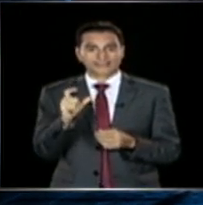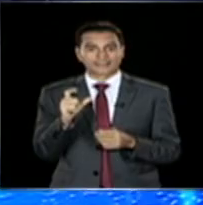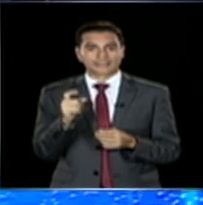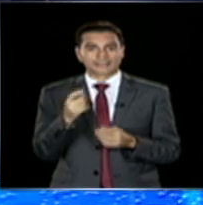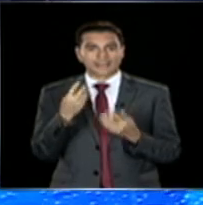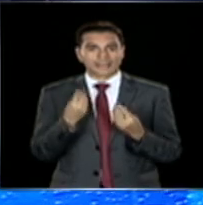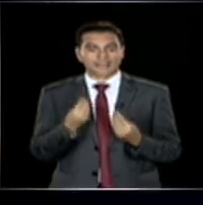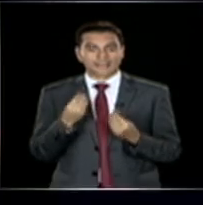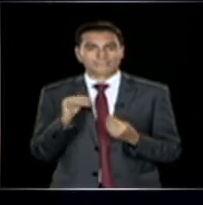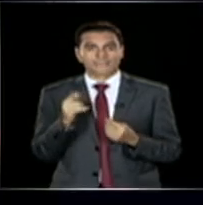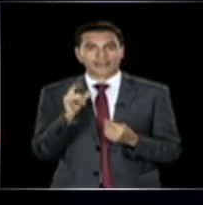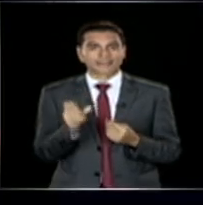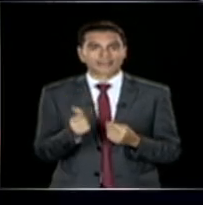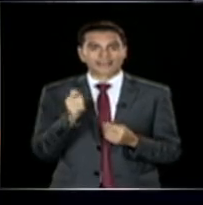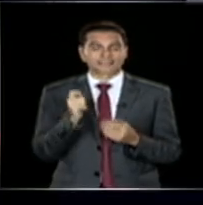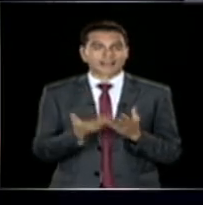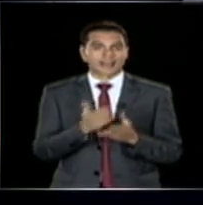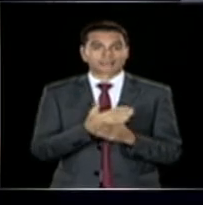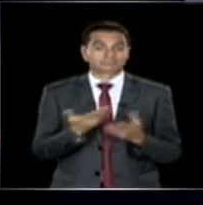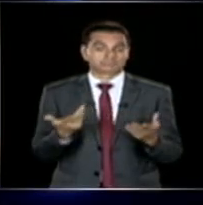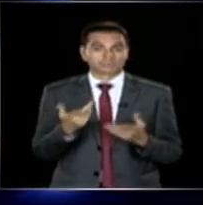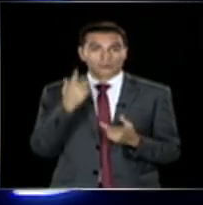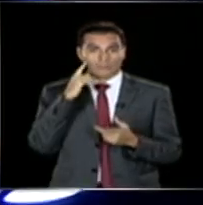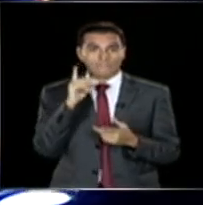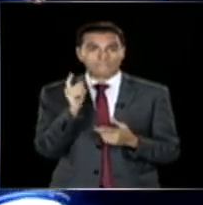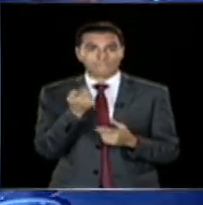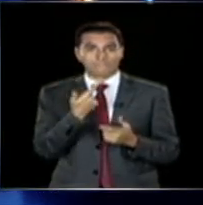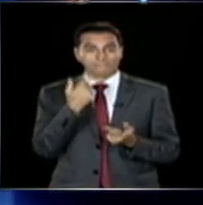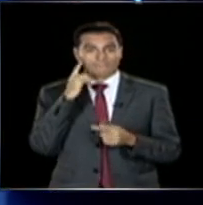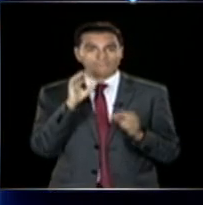تستعجل. لوحاته معالم، والسؤال هو